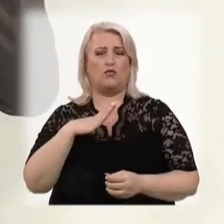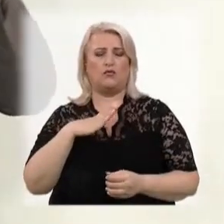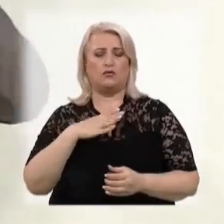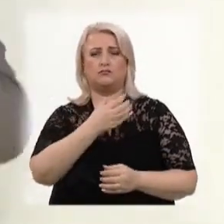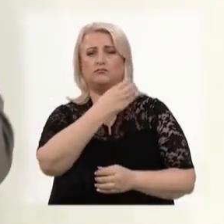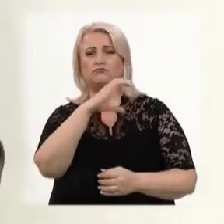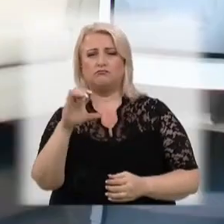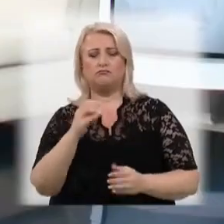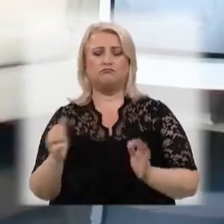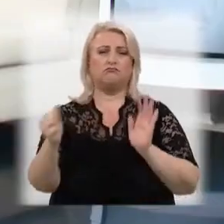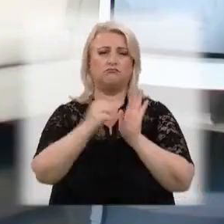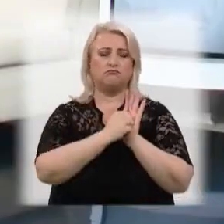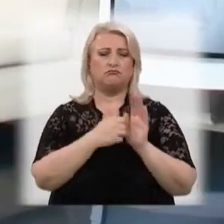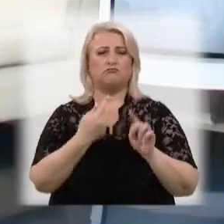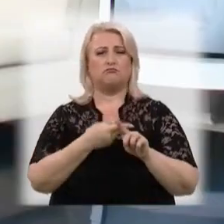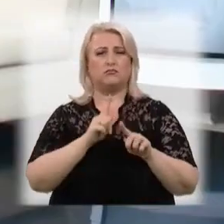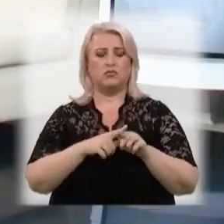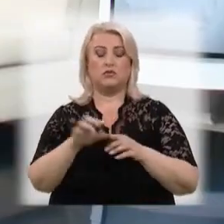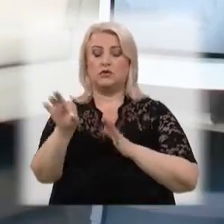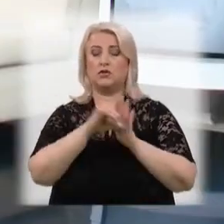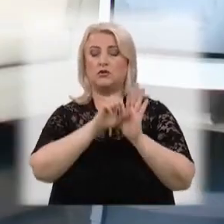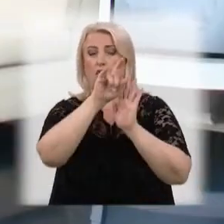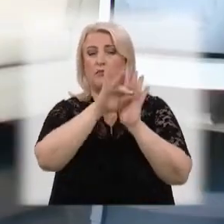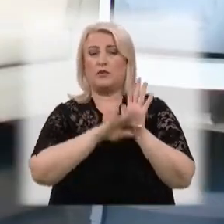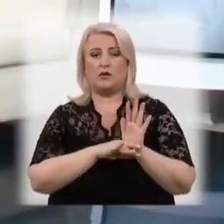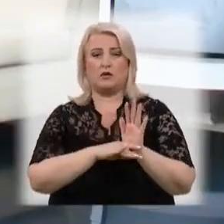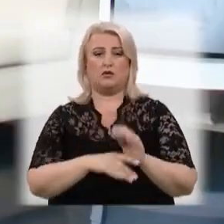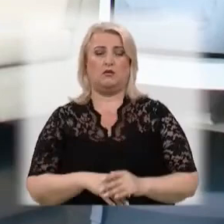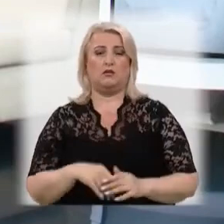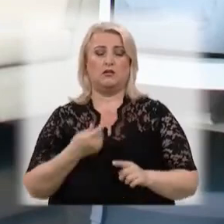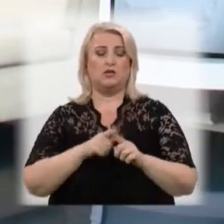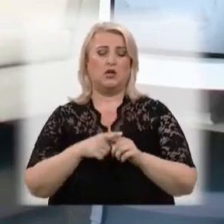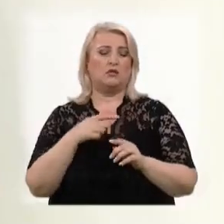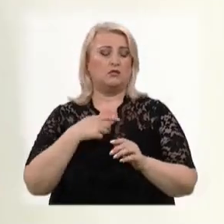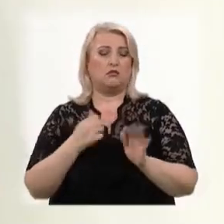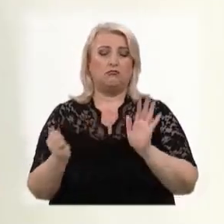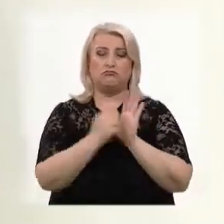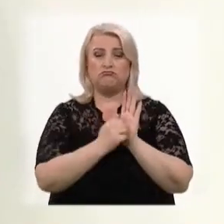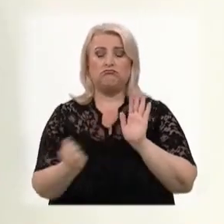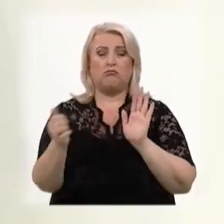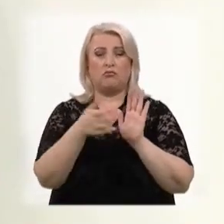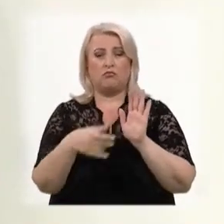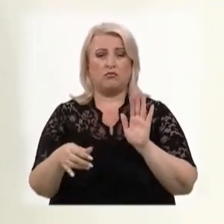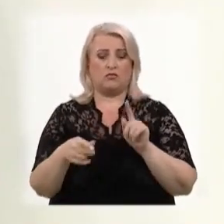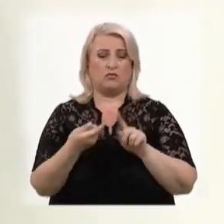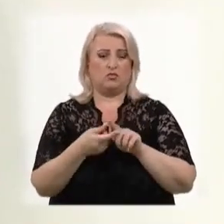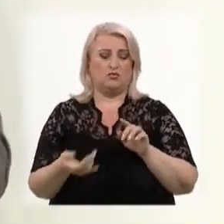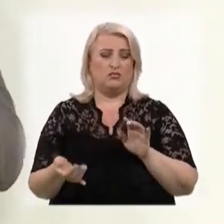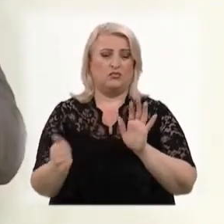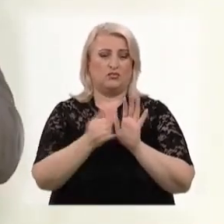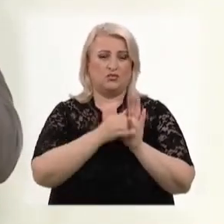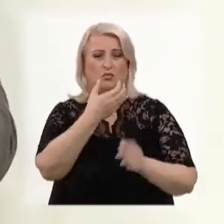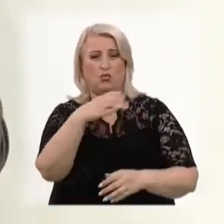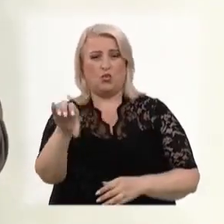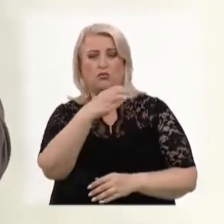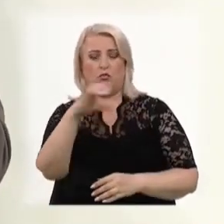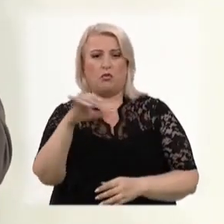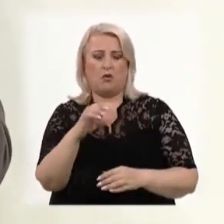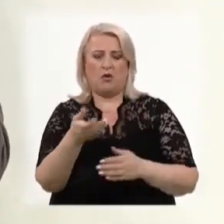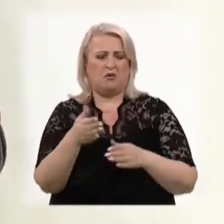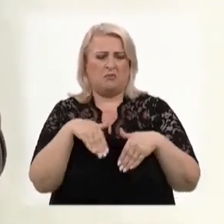vedeau că venea real comentariu spun fac postări de nimic the italian acum